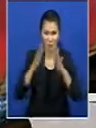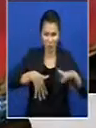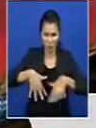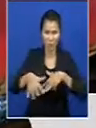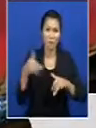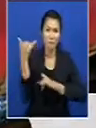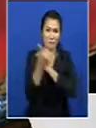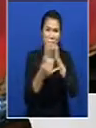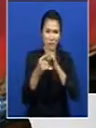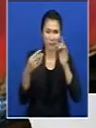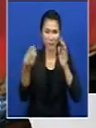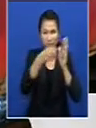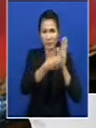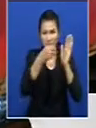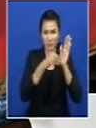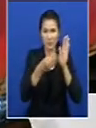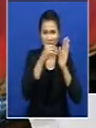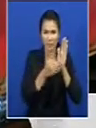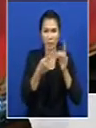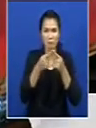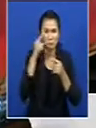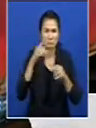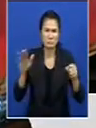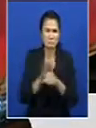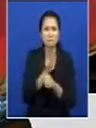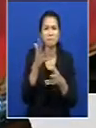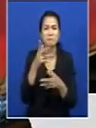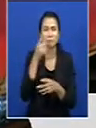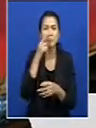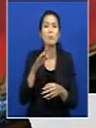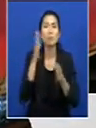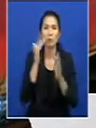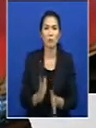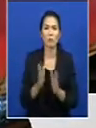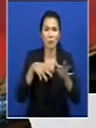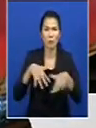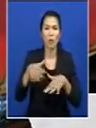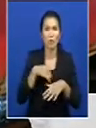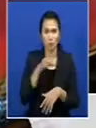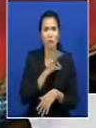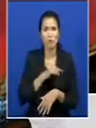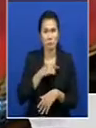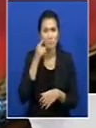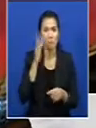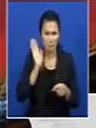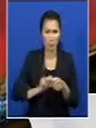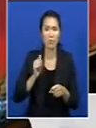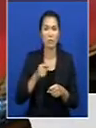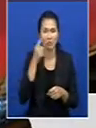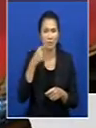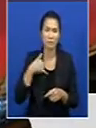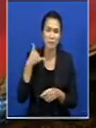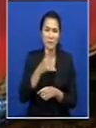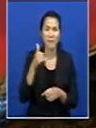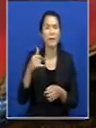างกลับเข้ากรุงเทพมหานครแล้วค่ะแต่ว่ายังไม่หนาแน่นมากนะคะซึ่งประชาชนทุกคนต่างก็รู้สึกพึงพอใจกับการเดินทางที่สะดว